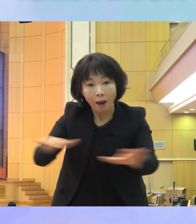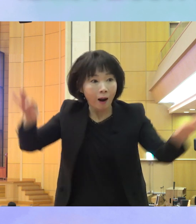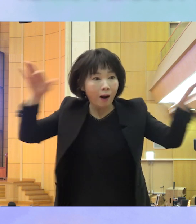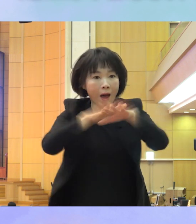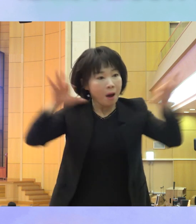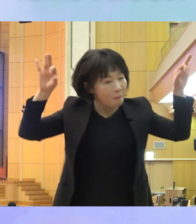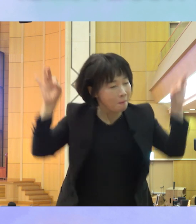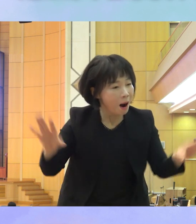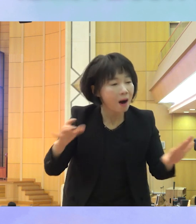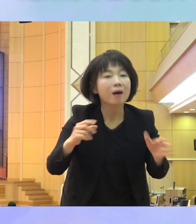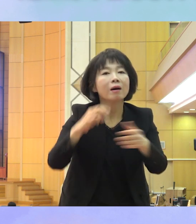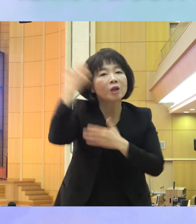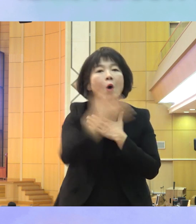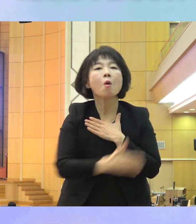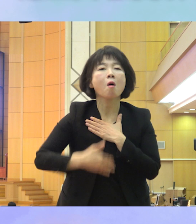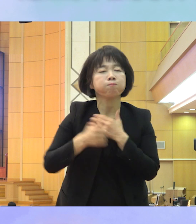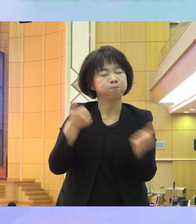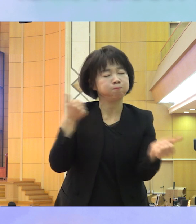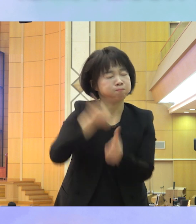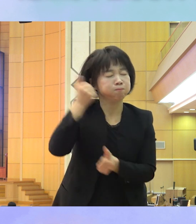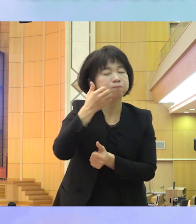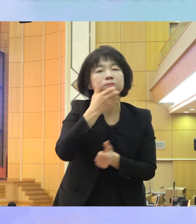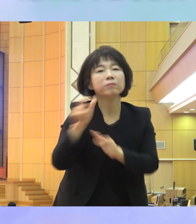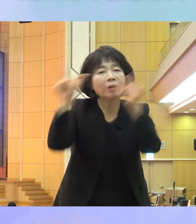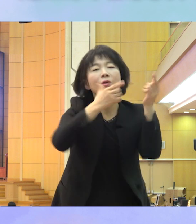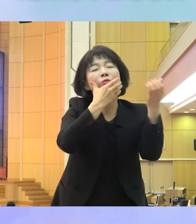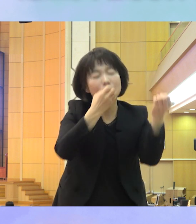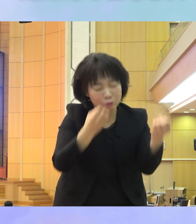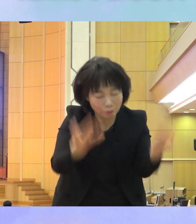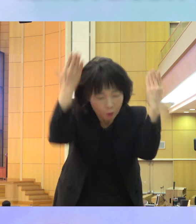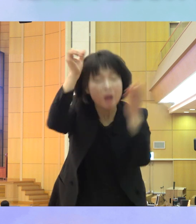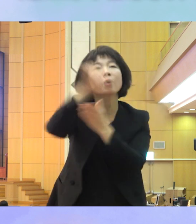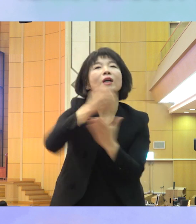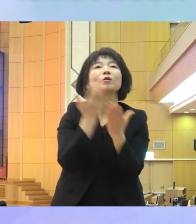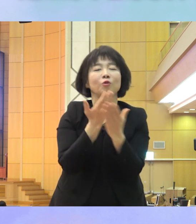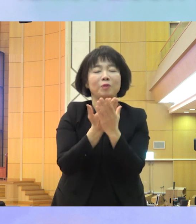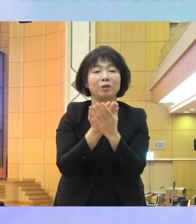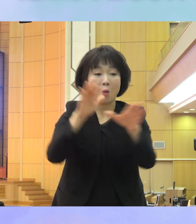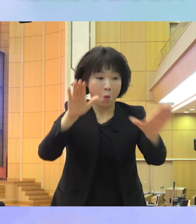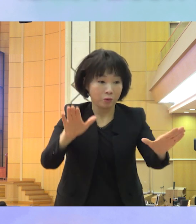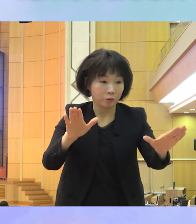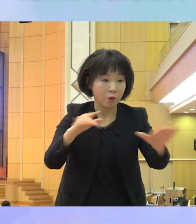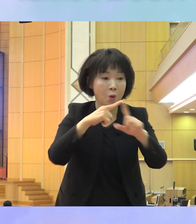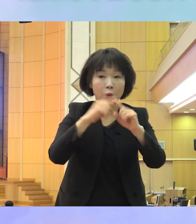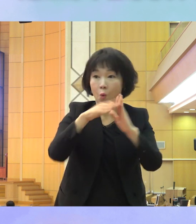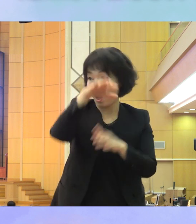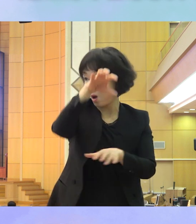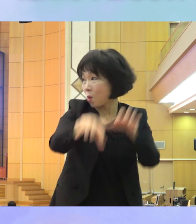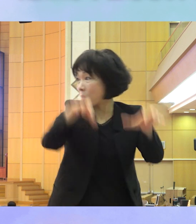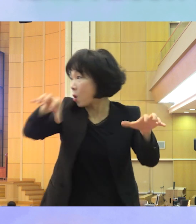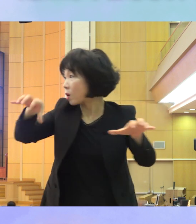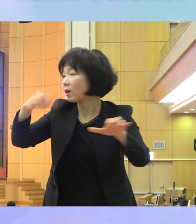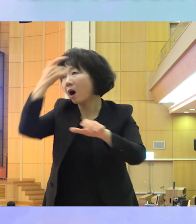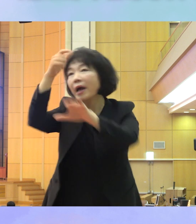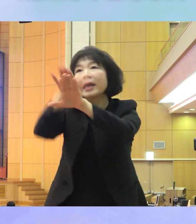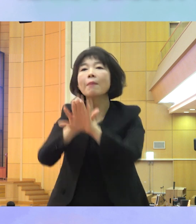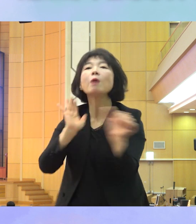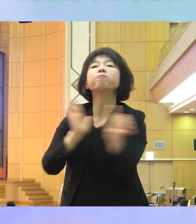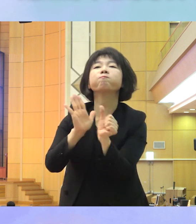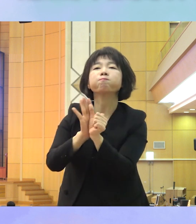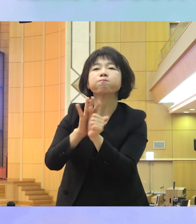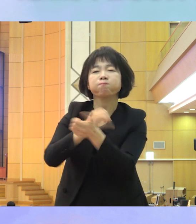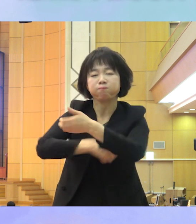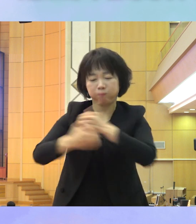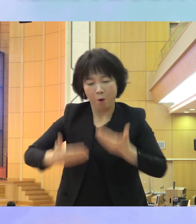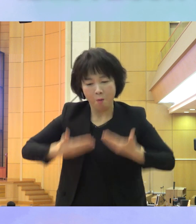해결되어 영육간의 승리의 삶을 살 수 있도록 축복하여 주시옵소서. 오늘도 성전 곳곳에서 예배를 돕는